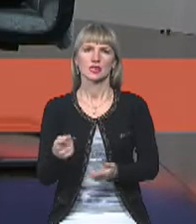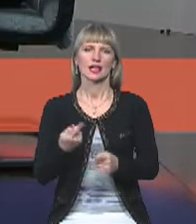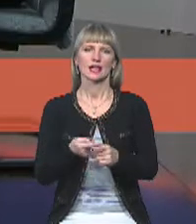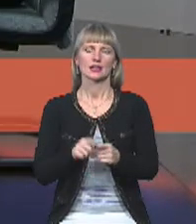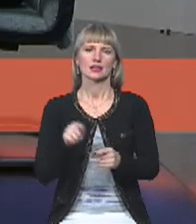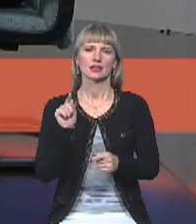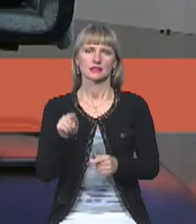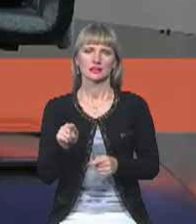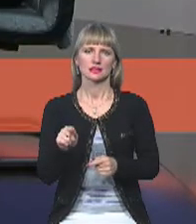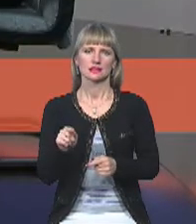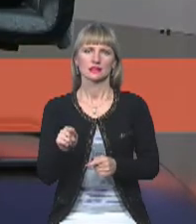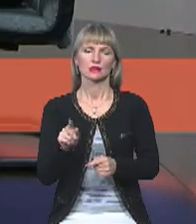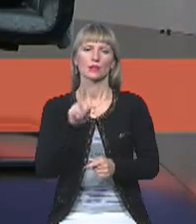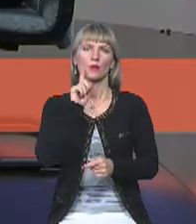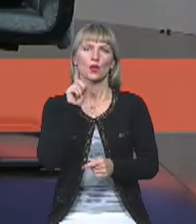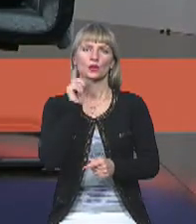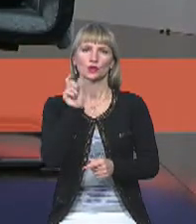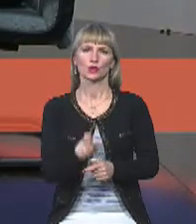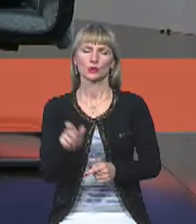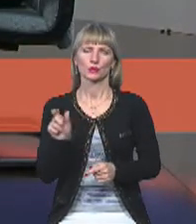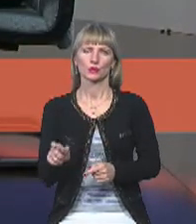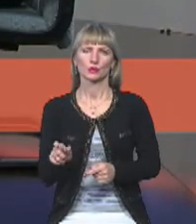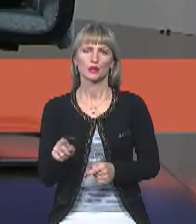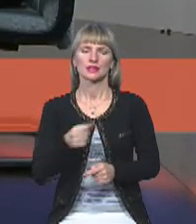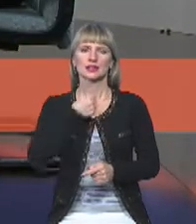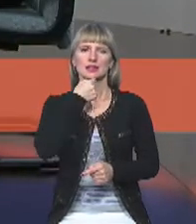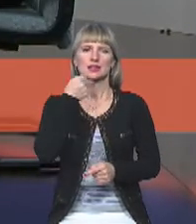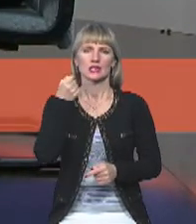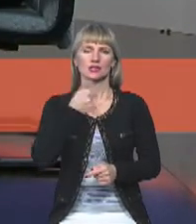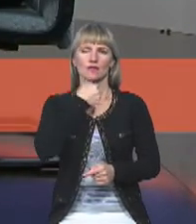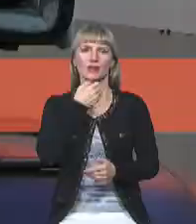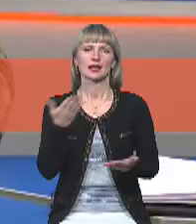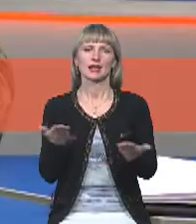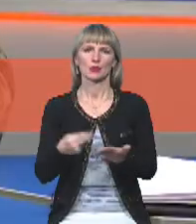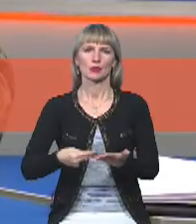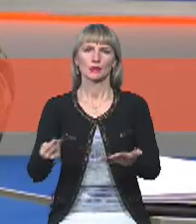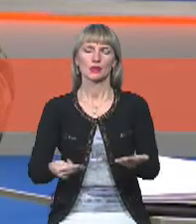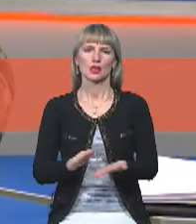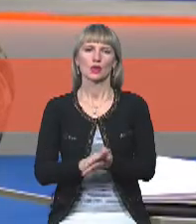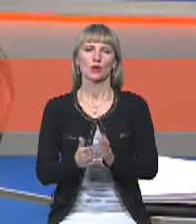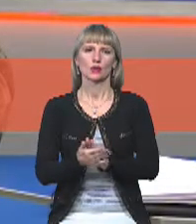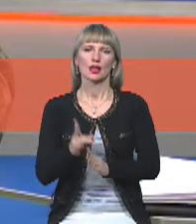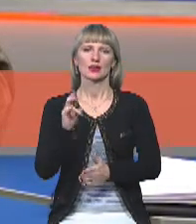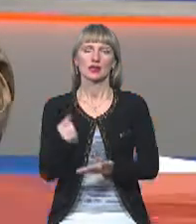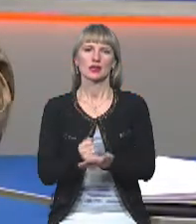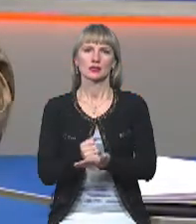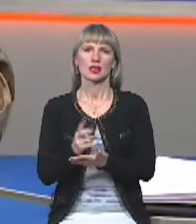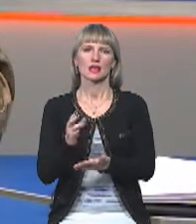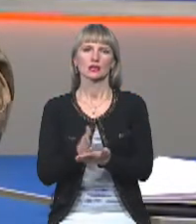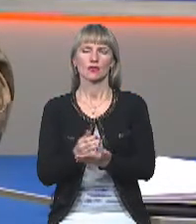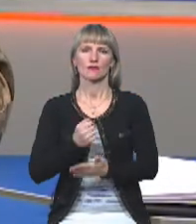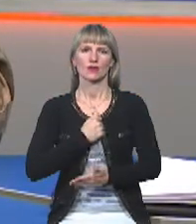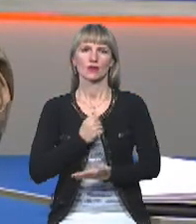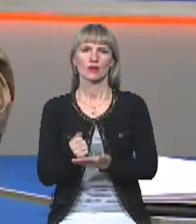ті молоді люди, та й старшого віку, які підписали контракт на резерв, на службу у